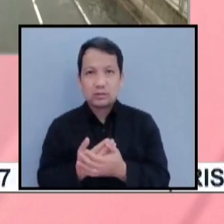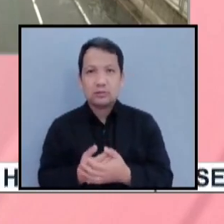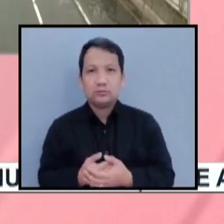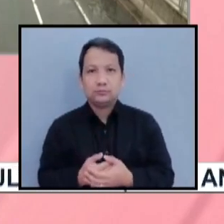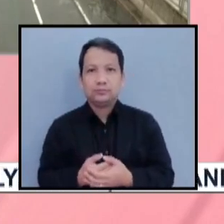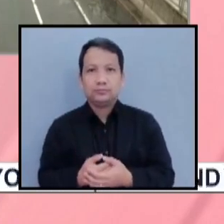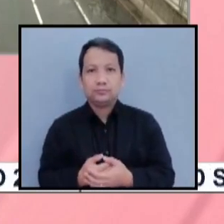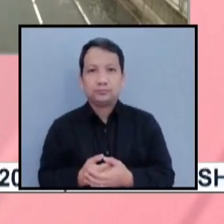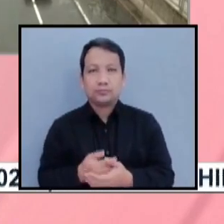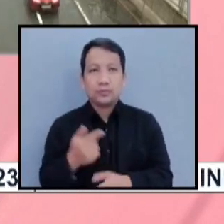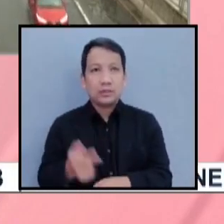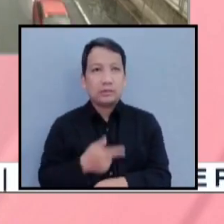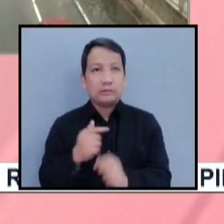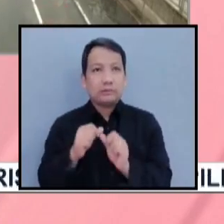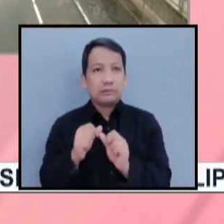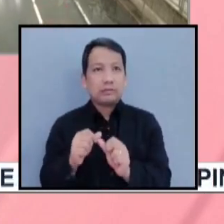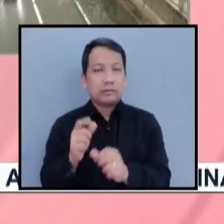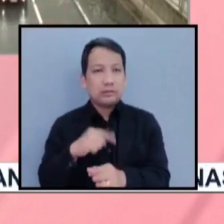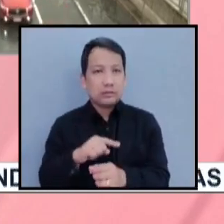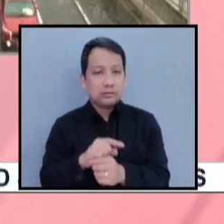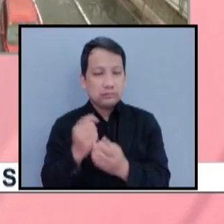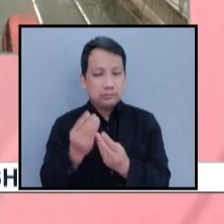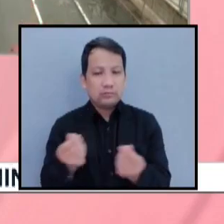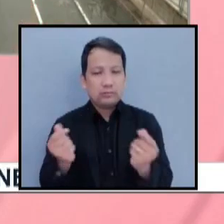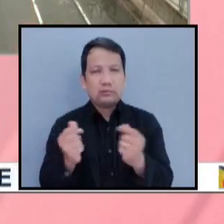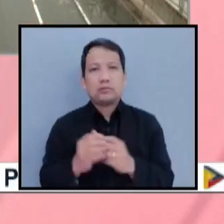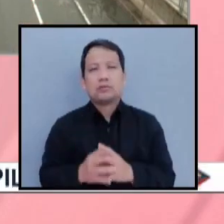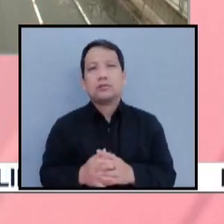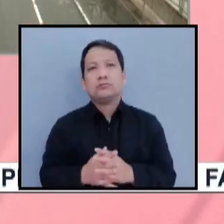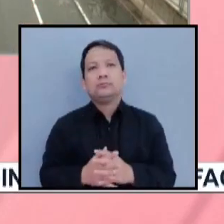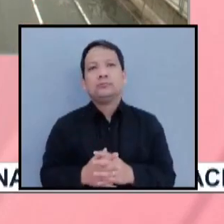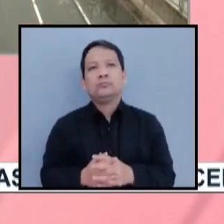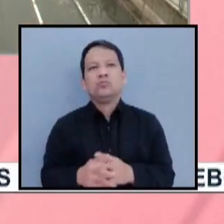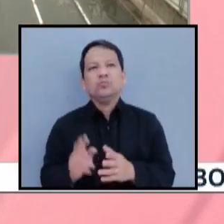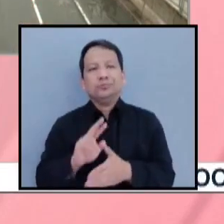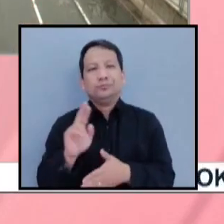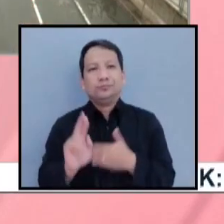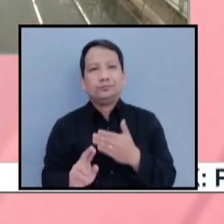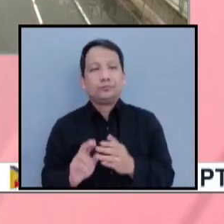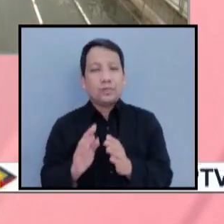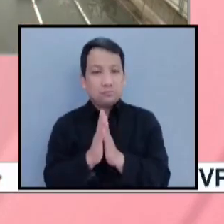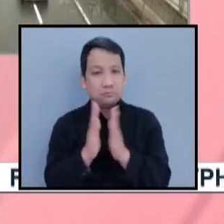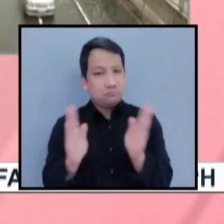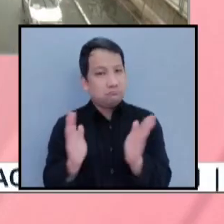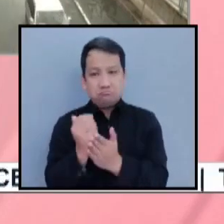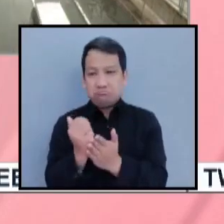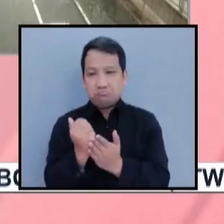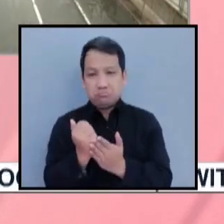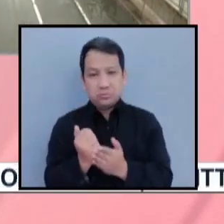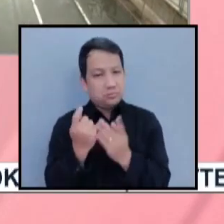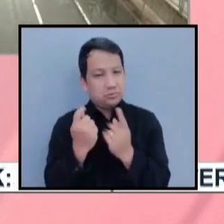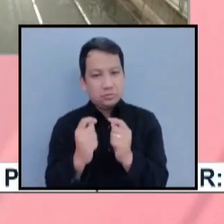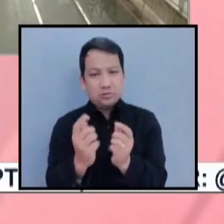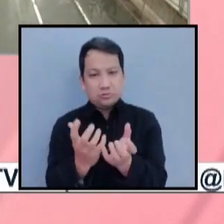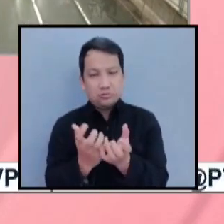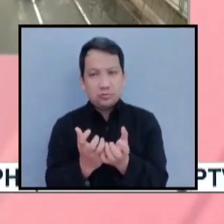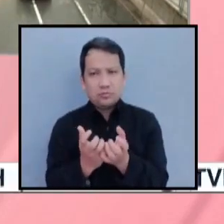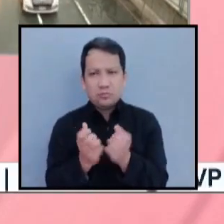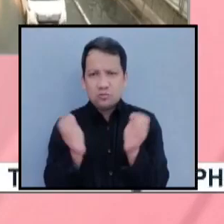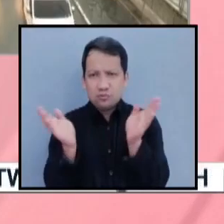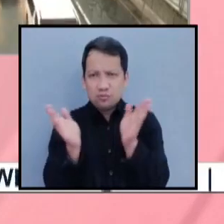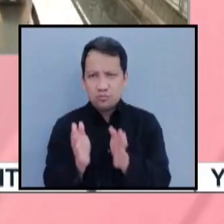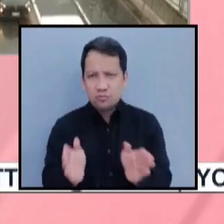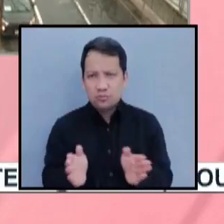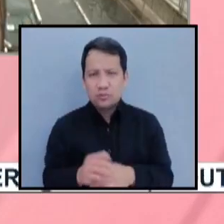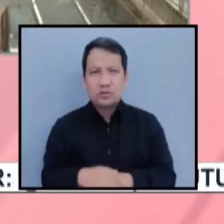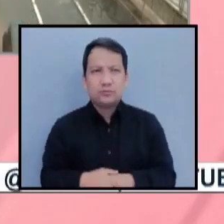long-term sustainable result. Napo, very helpful yan, lalo na sa ating mga ka-RSP na nagtatry talaga maging sexy, no? Pero I guess diyan